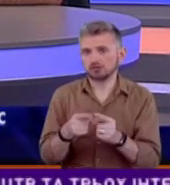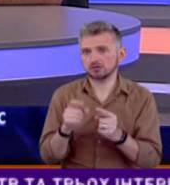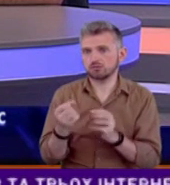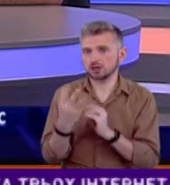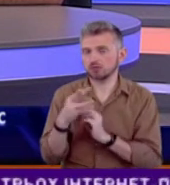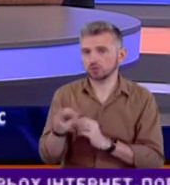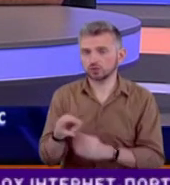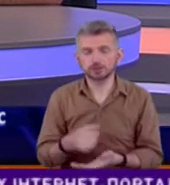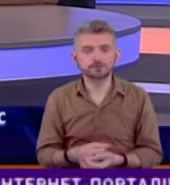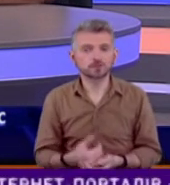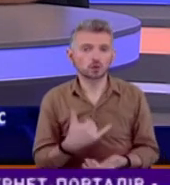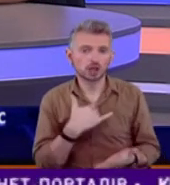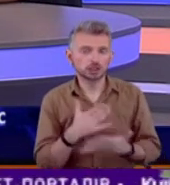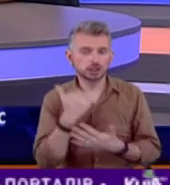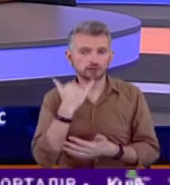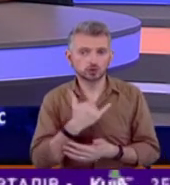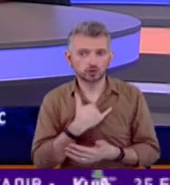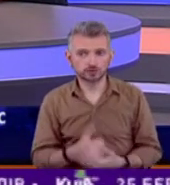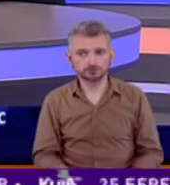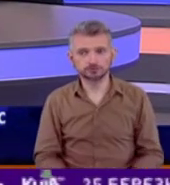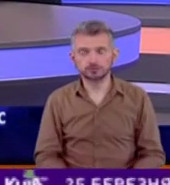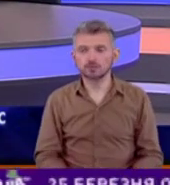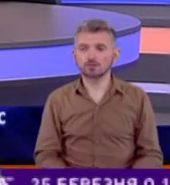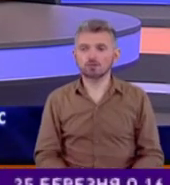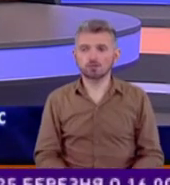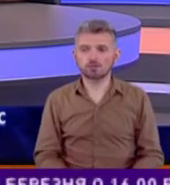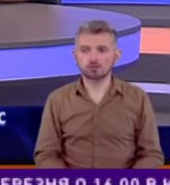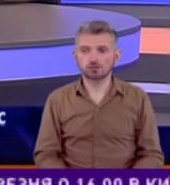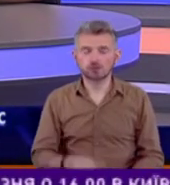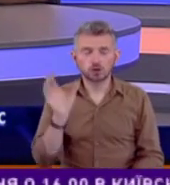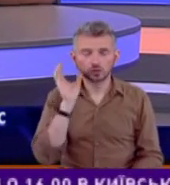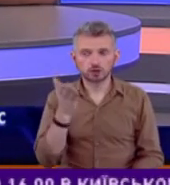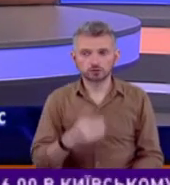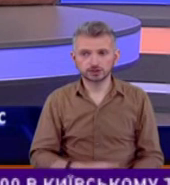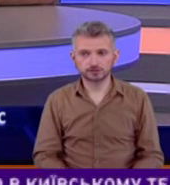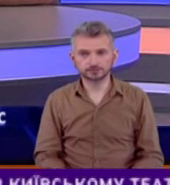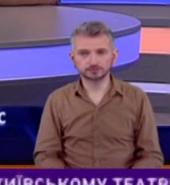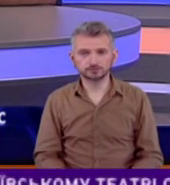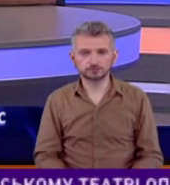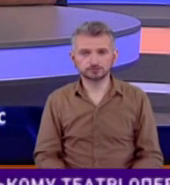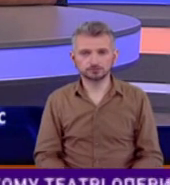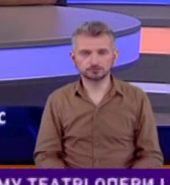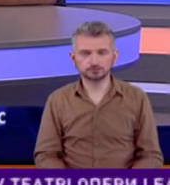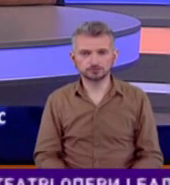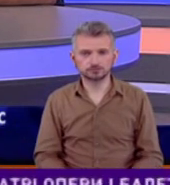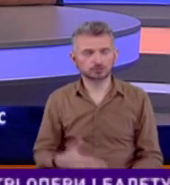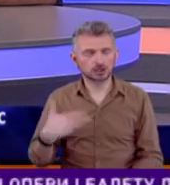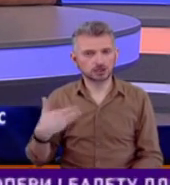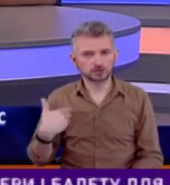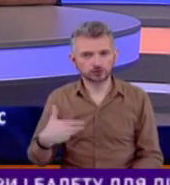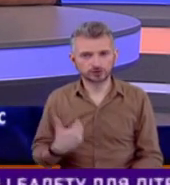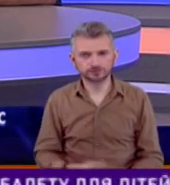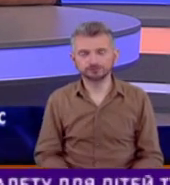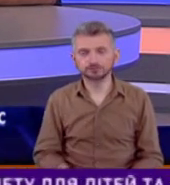У нас є телефонний дзвінок, а ми можемо мотоциклом. Алло, слухаємо. Алло, добрий вечір. Здравствуйте.